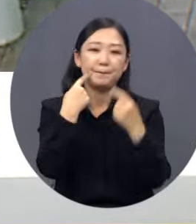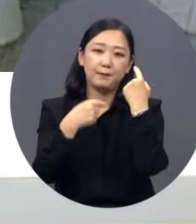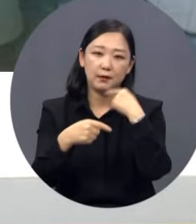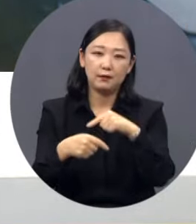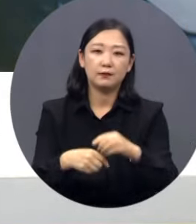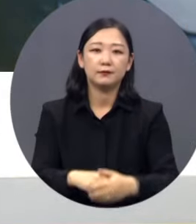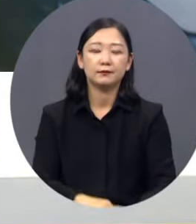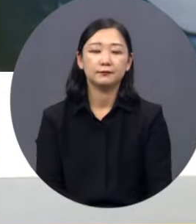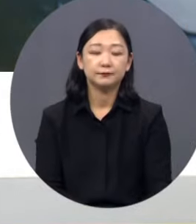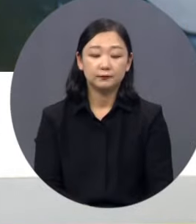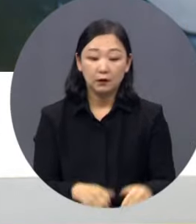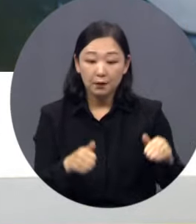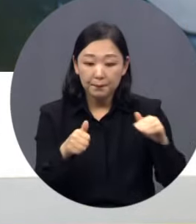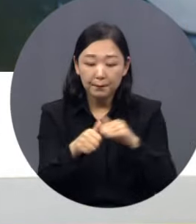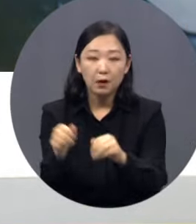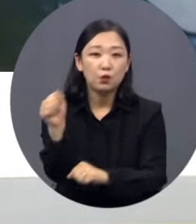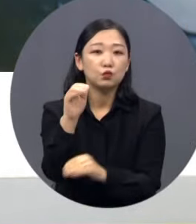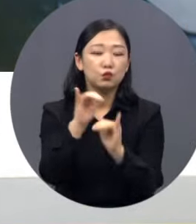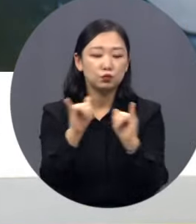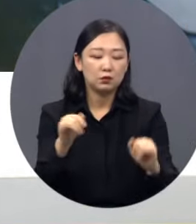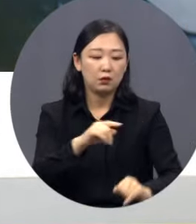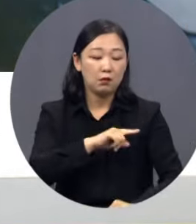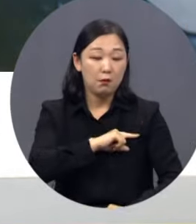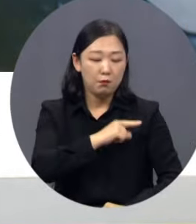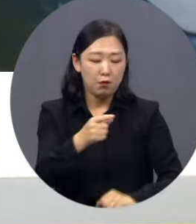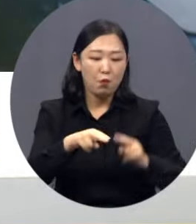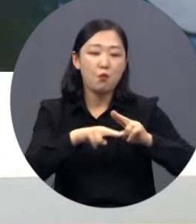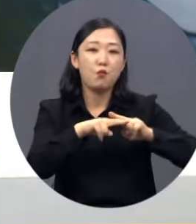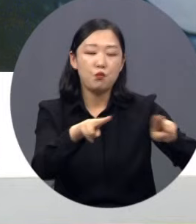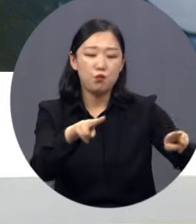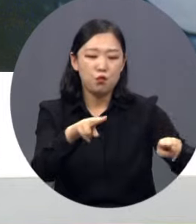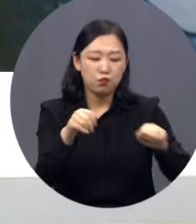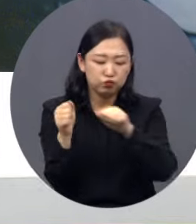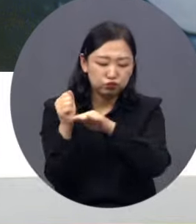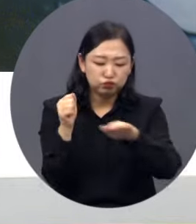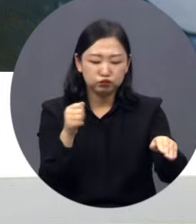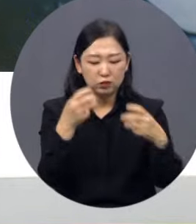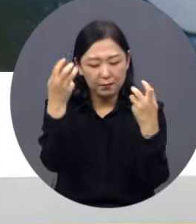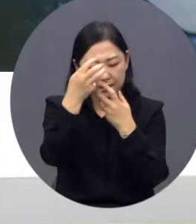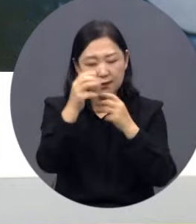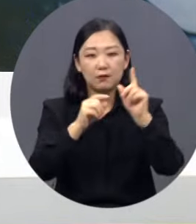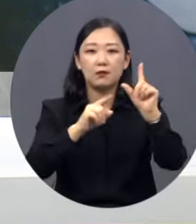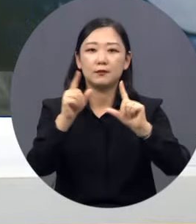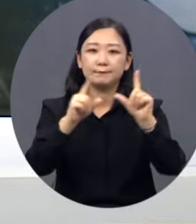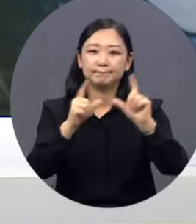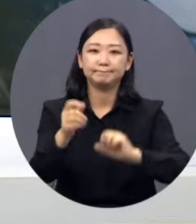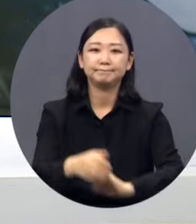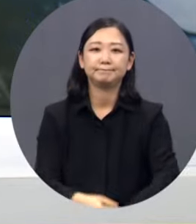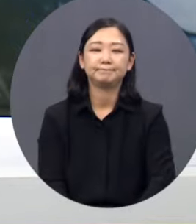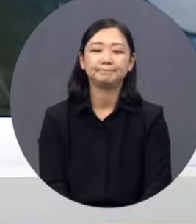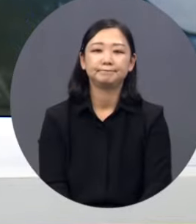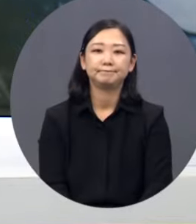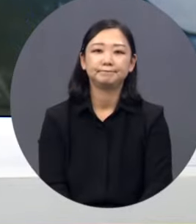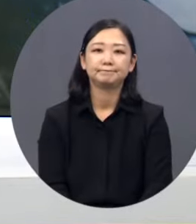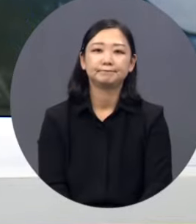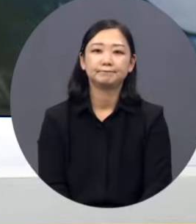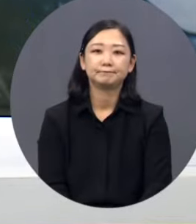다쳤습니다 사고 차량 운전자는 면허 취소에 해당하는 이 만취 상태였습니다 김하은